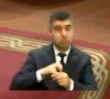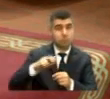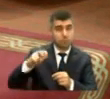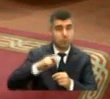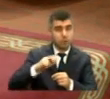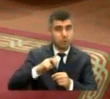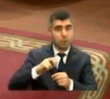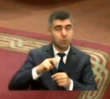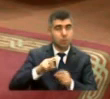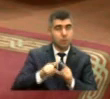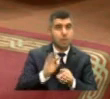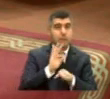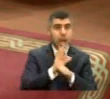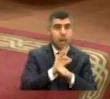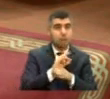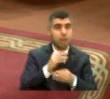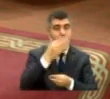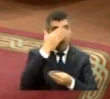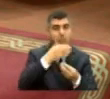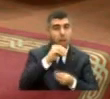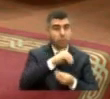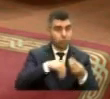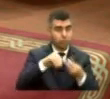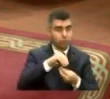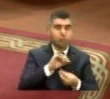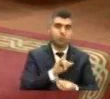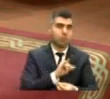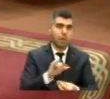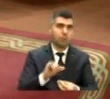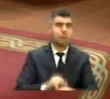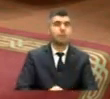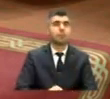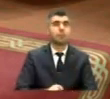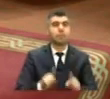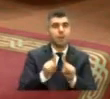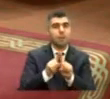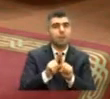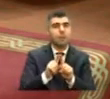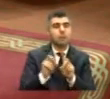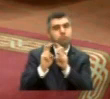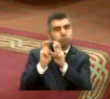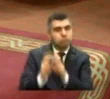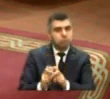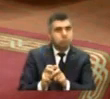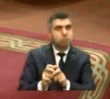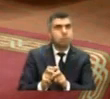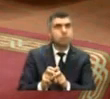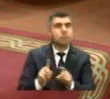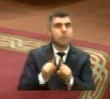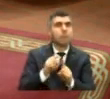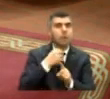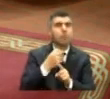يمكنش دائما يبداوا يتعلموا في موسم الحج. فلذلك يعني تراجعنا على هذه القضيه، ماشي تراجع اداري ولا